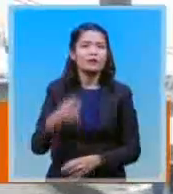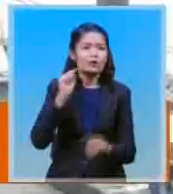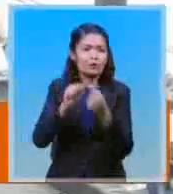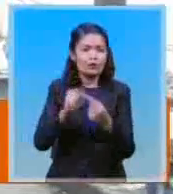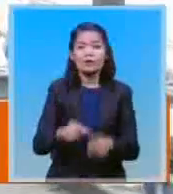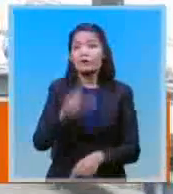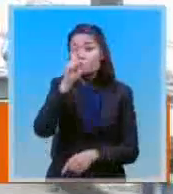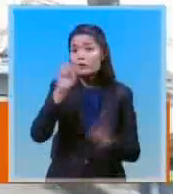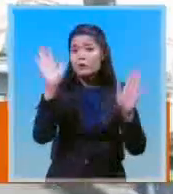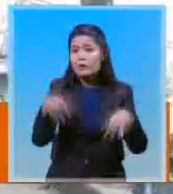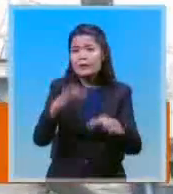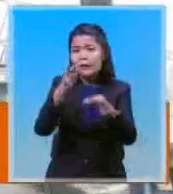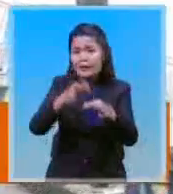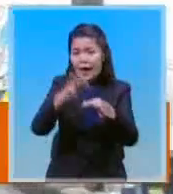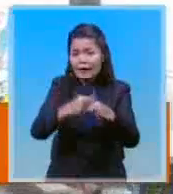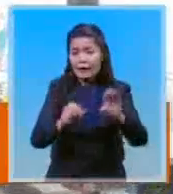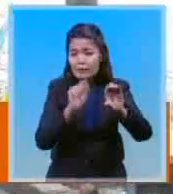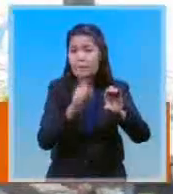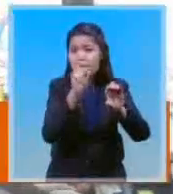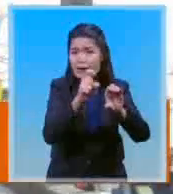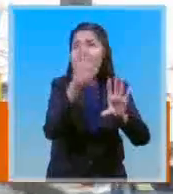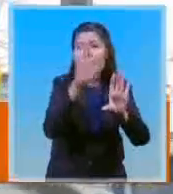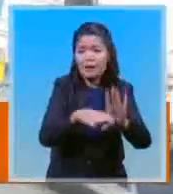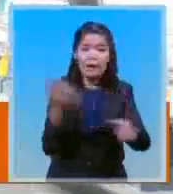อยู่ที่ 10ล้านคน